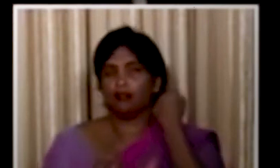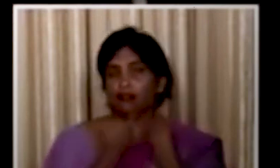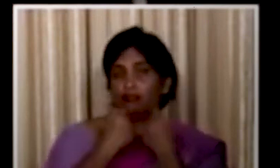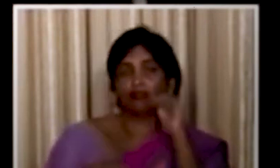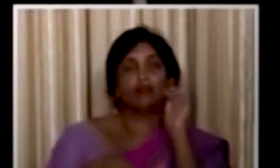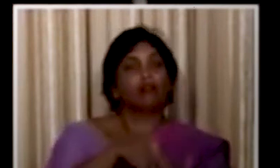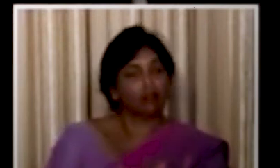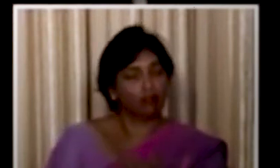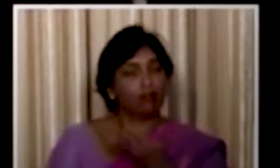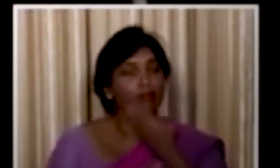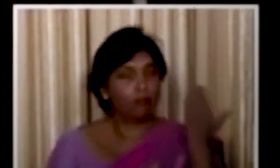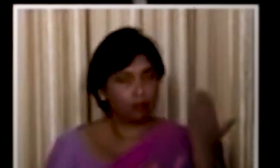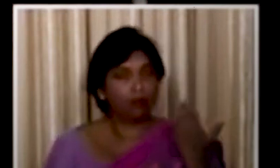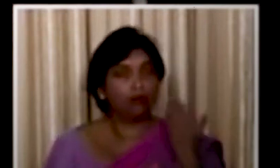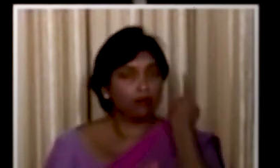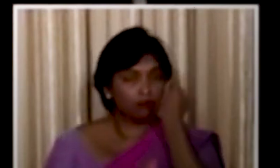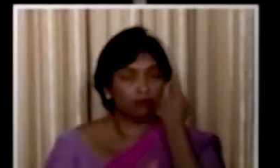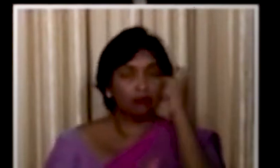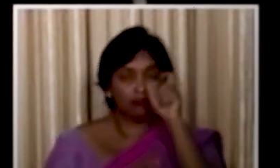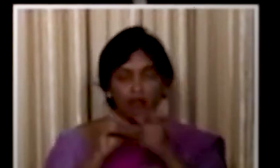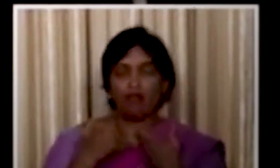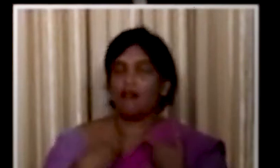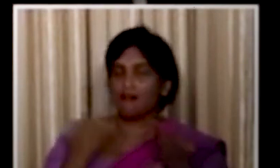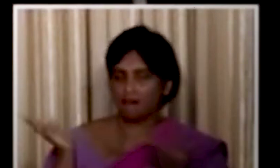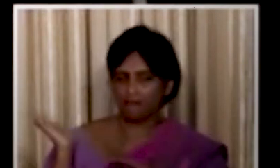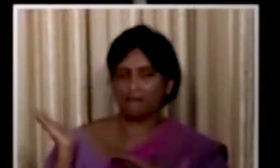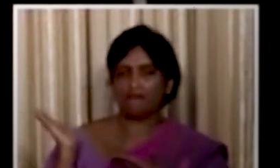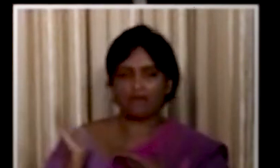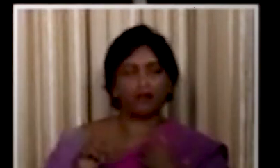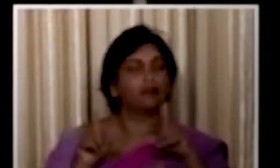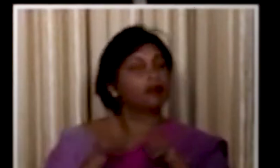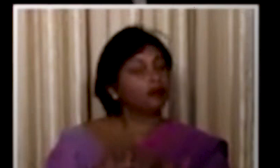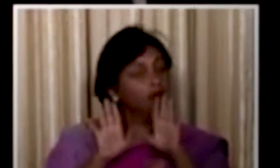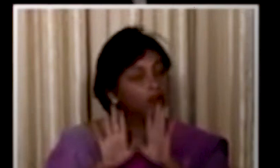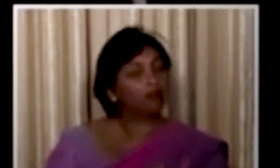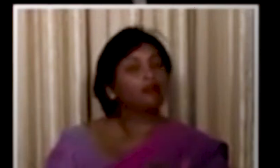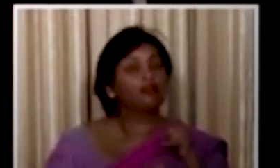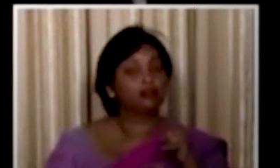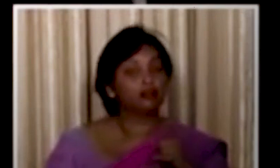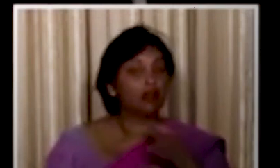புலனாய்வாளர்கள் இருக்கிறார்கள். ஆனால் அதற்குரிய அனுமதி இல்லை.